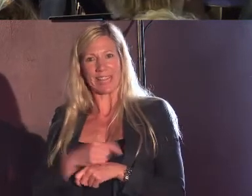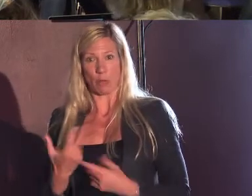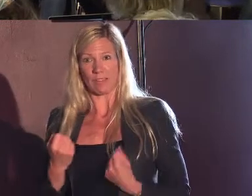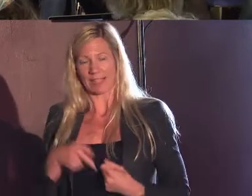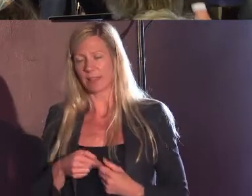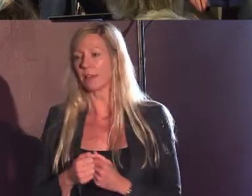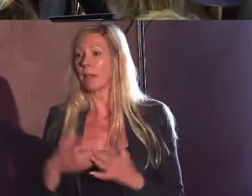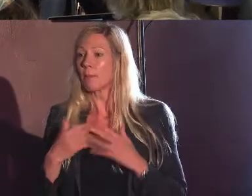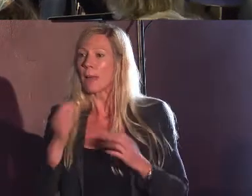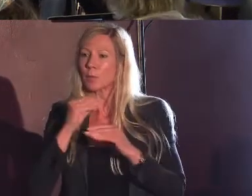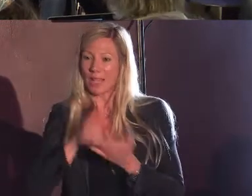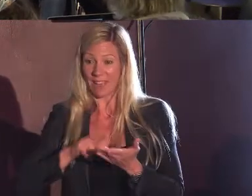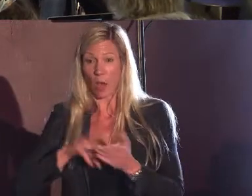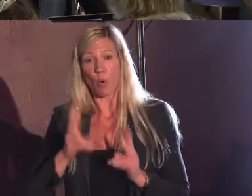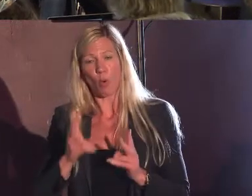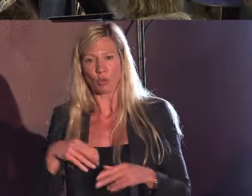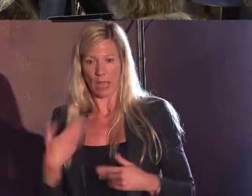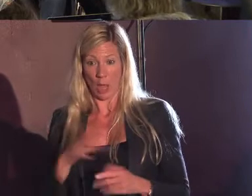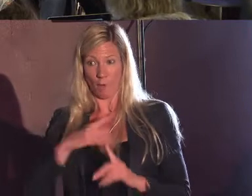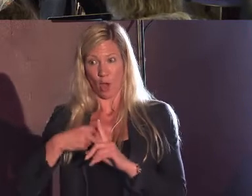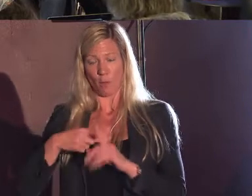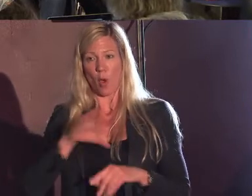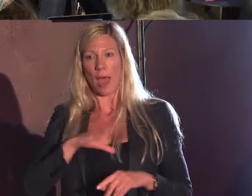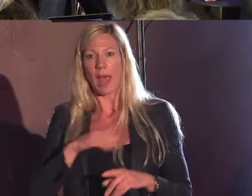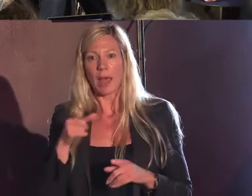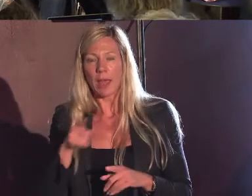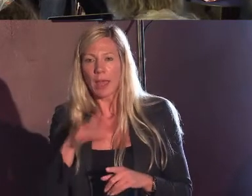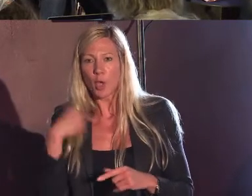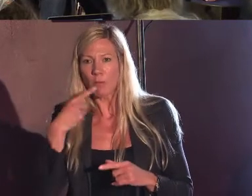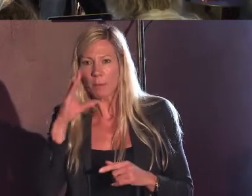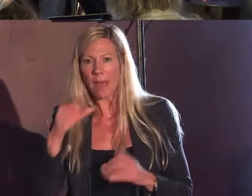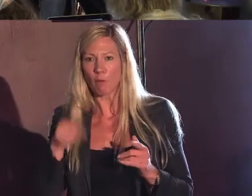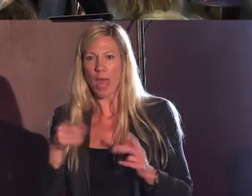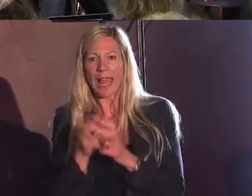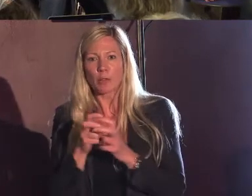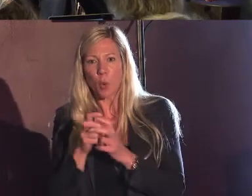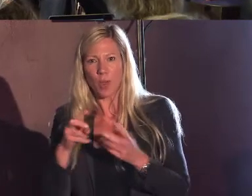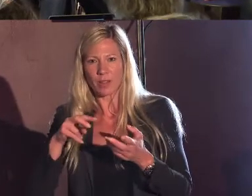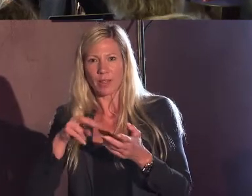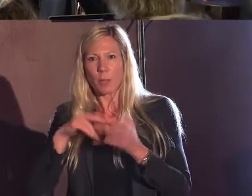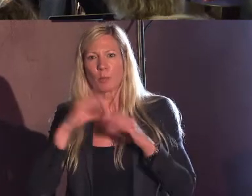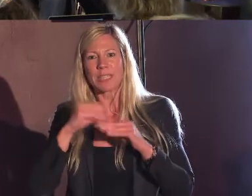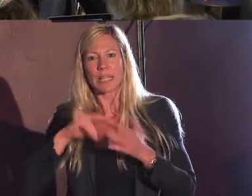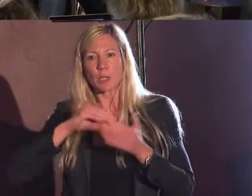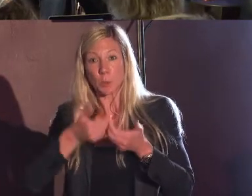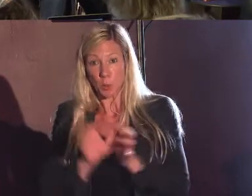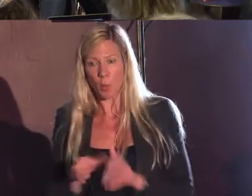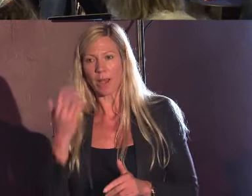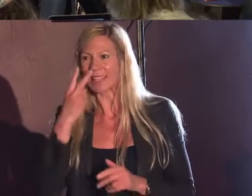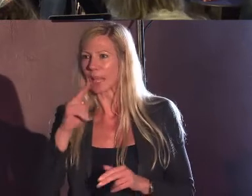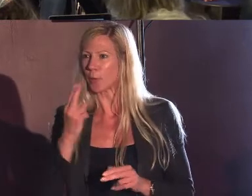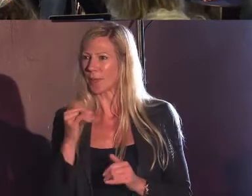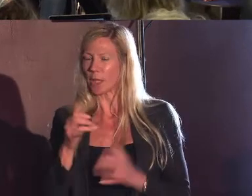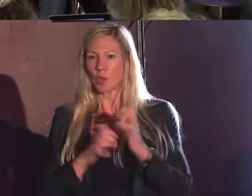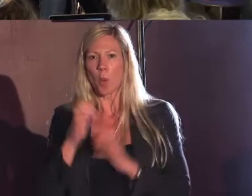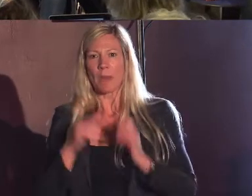Musikverket har också förmånen att vara huvudman för EMS, elektromusikstudion. Där kan man nu titta juninumret av The Wire, en stor artikel om